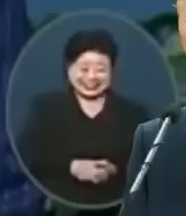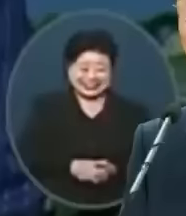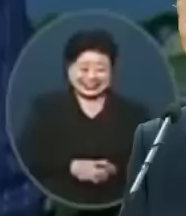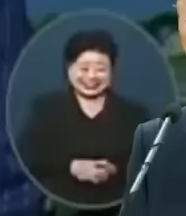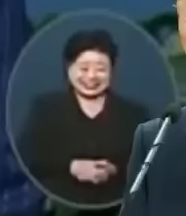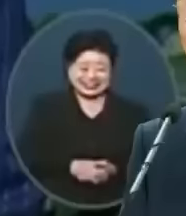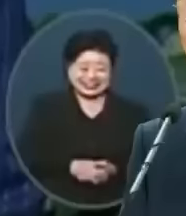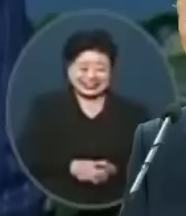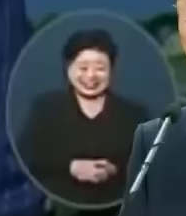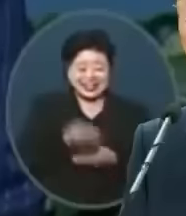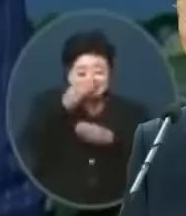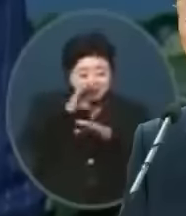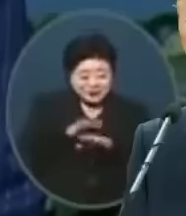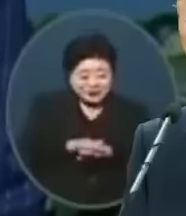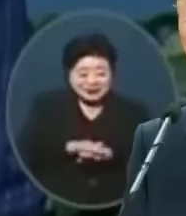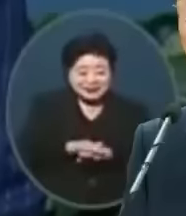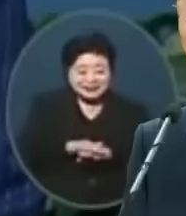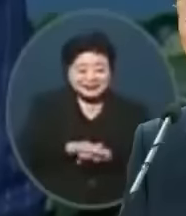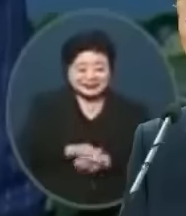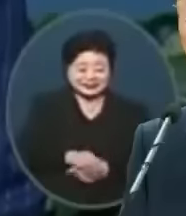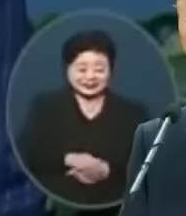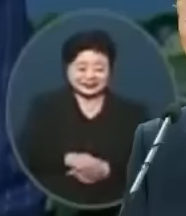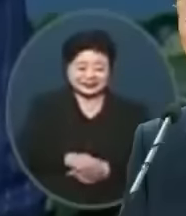그래서 우리 성도들이 제게